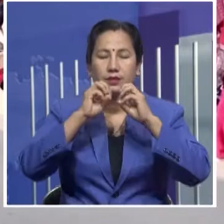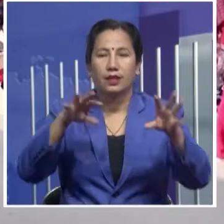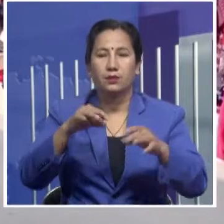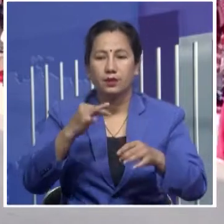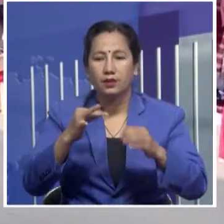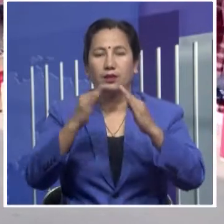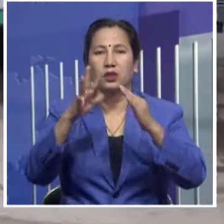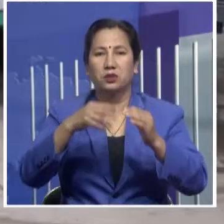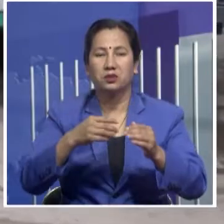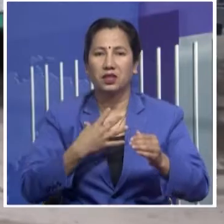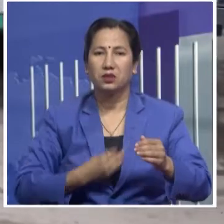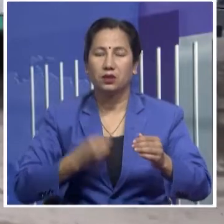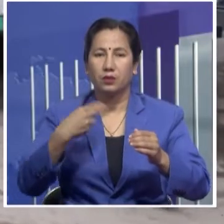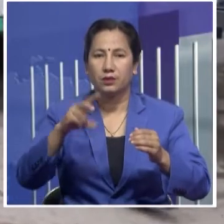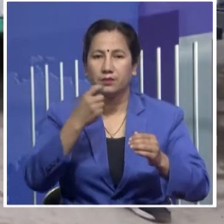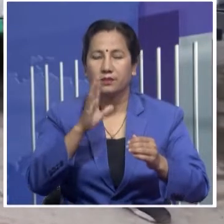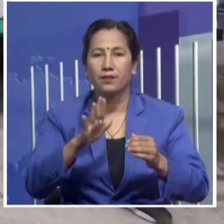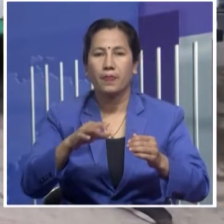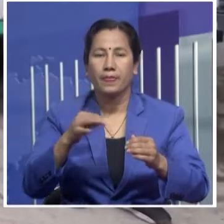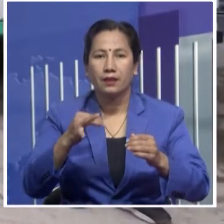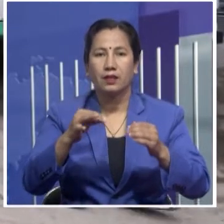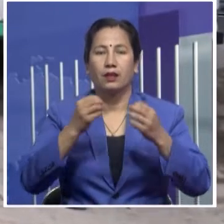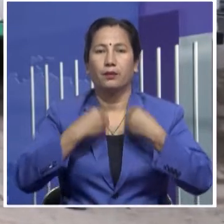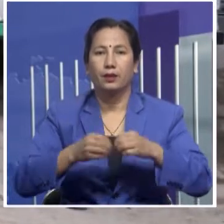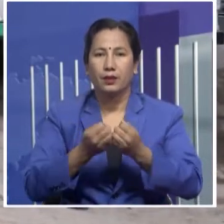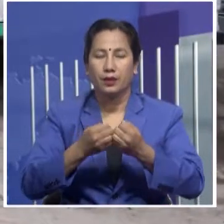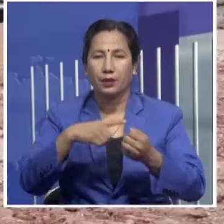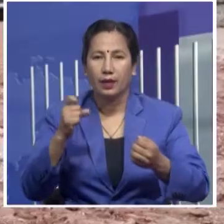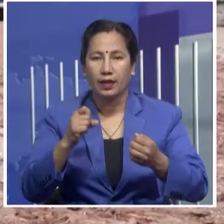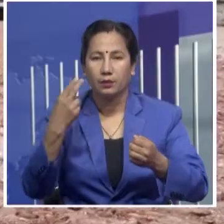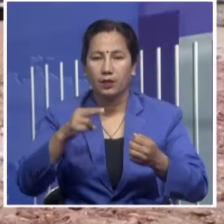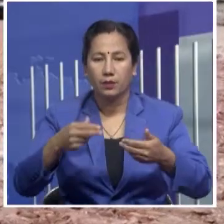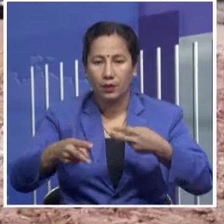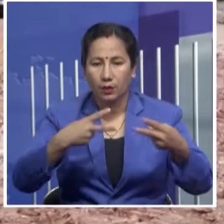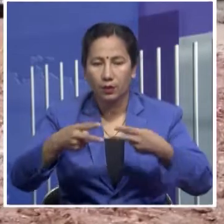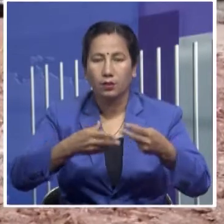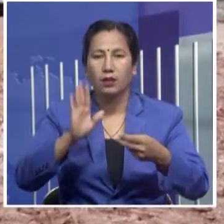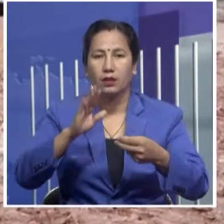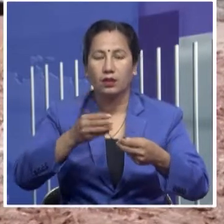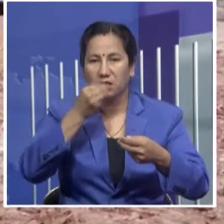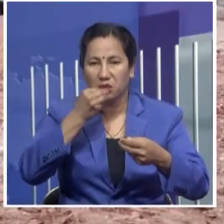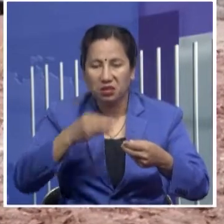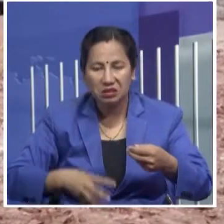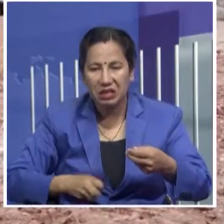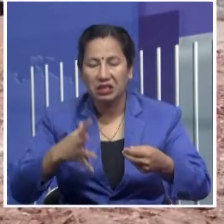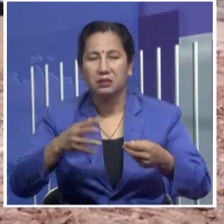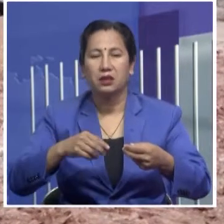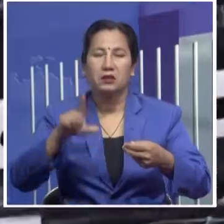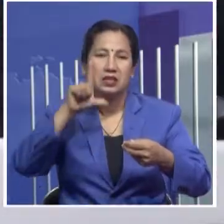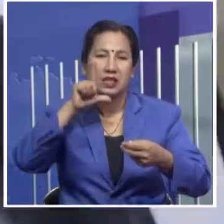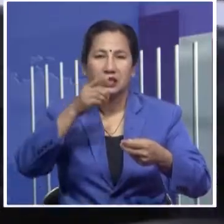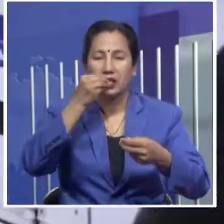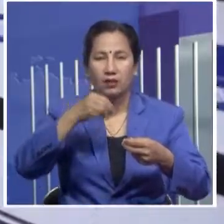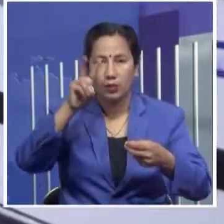नहुँदा दुःख भएको बताएका छन्। शौचालय प्रयोग गर्नका लागि भए पनि होटलमा गएर भोक नलागे पनि खाजा नास्ता